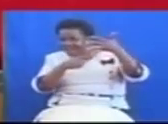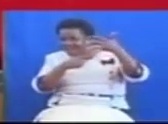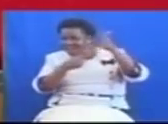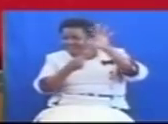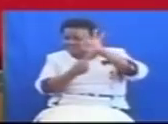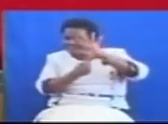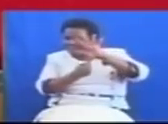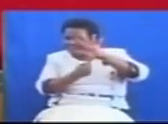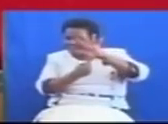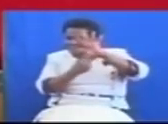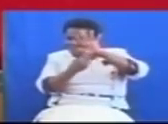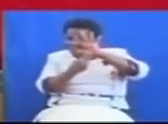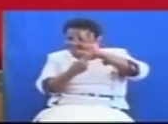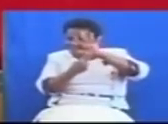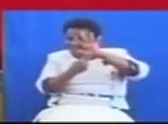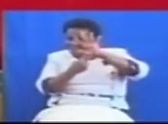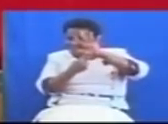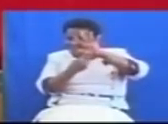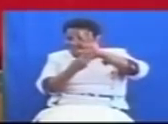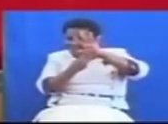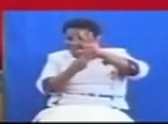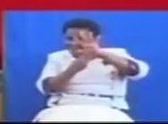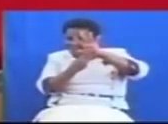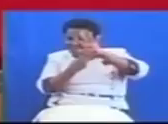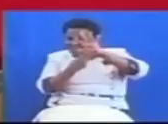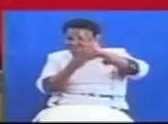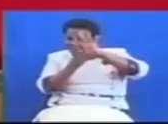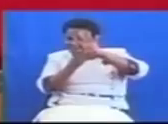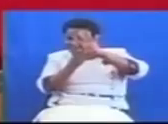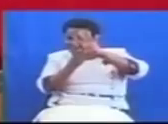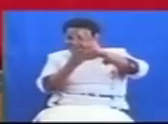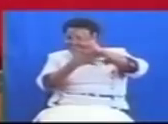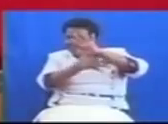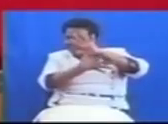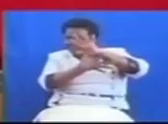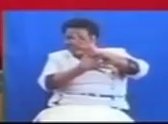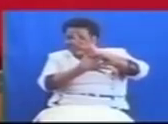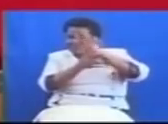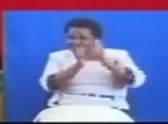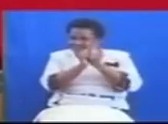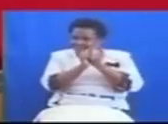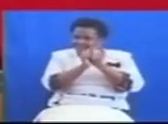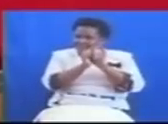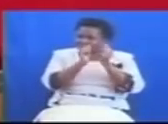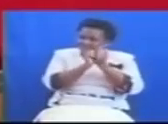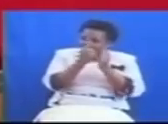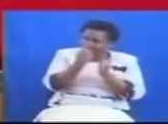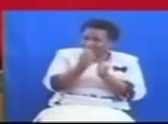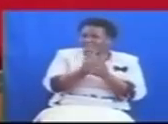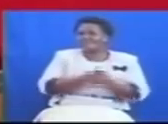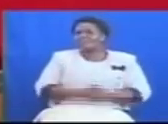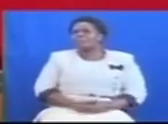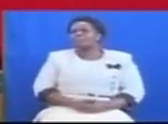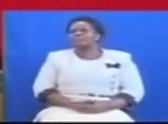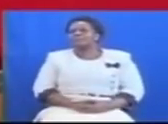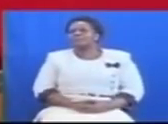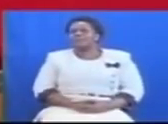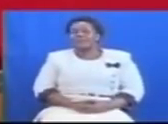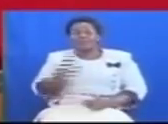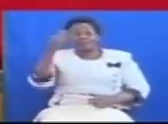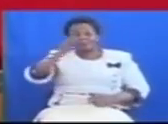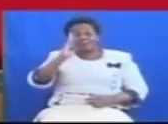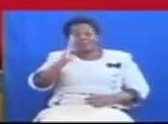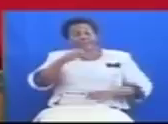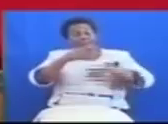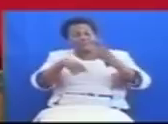Chato, Ukerewe, Busega, Simanjiro, Gairo, Songea na Mtumbo na Itilima. Serikali inaendelea